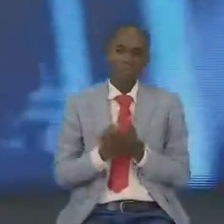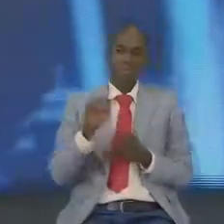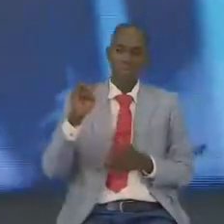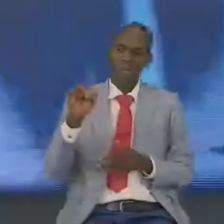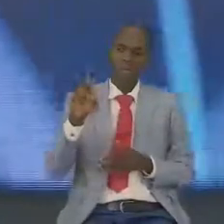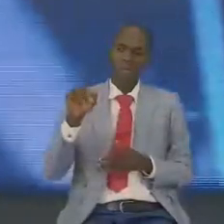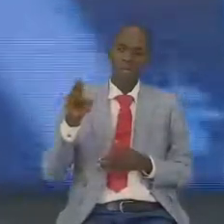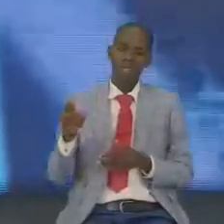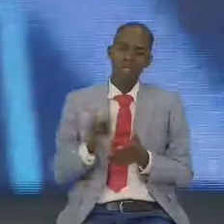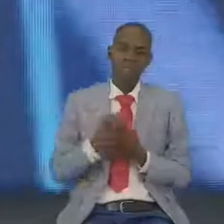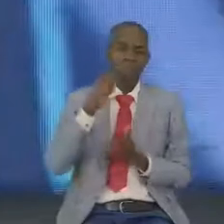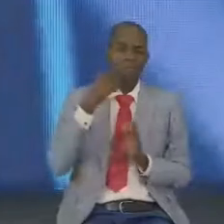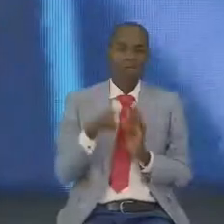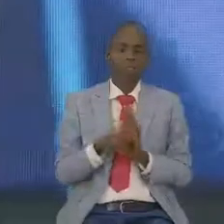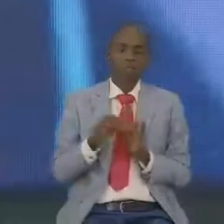Mara là